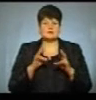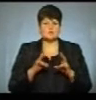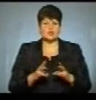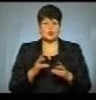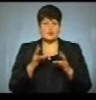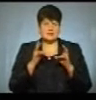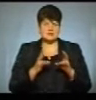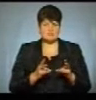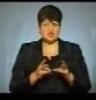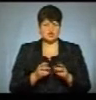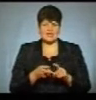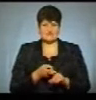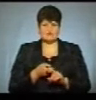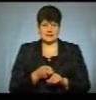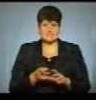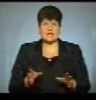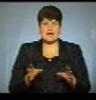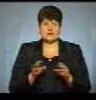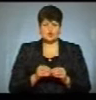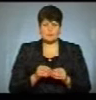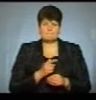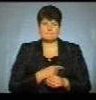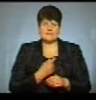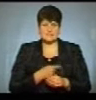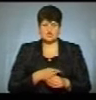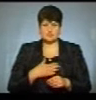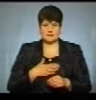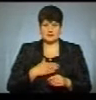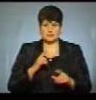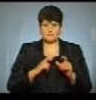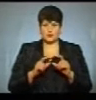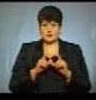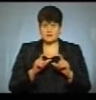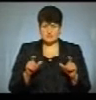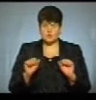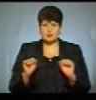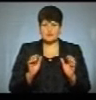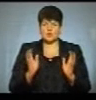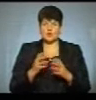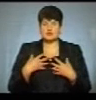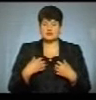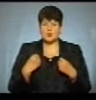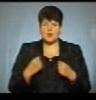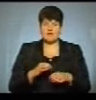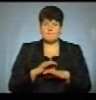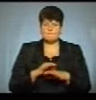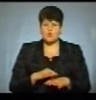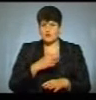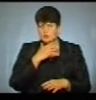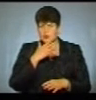інфекція, разом з медичним нашим університетом управління охорони здоров'я проводило